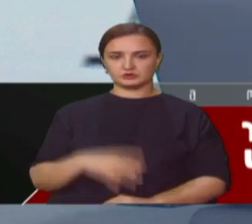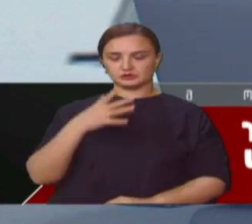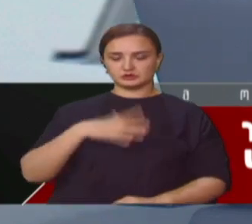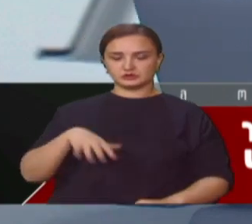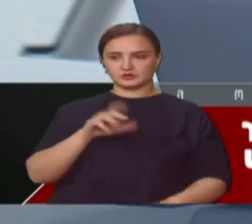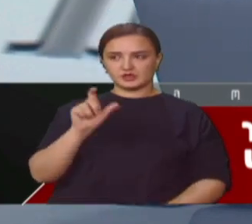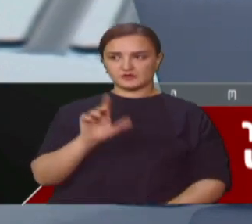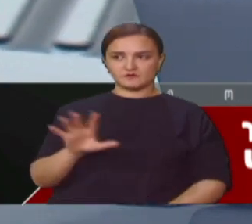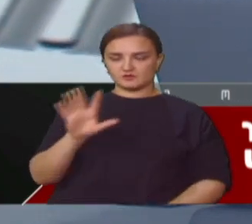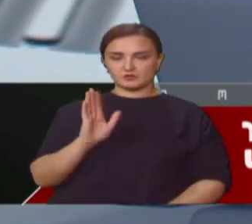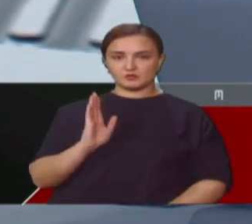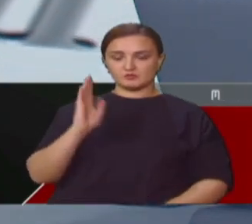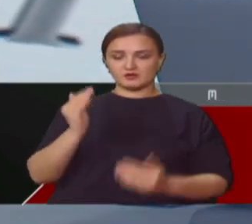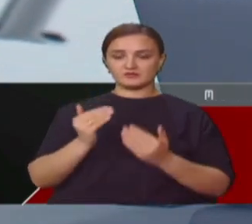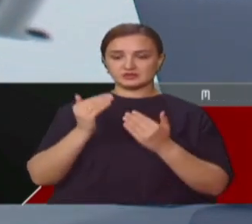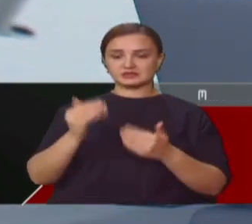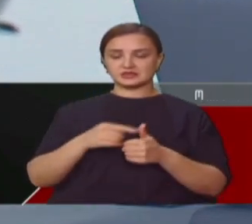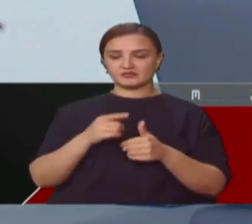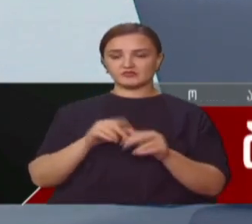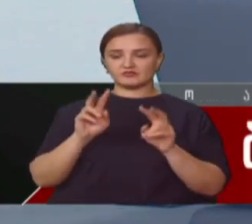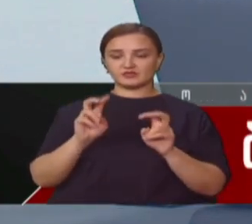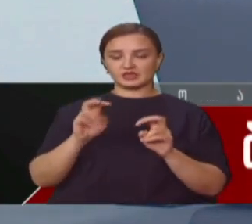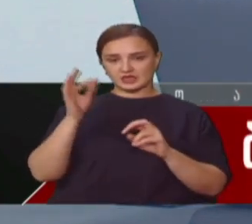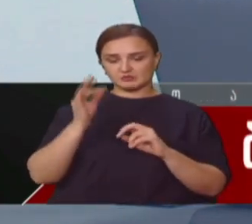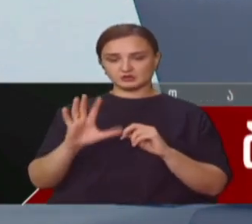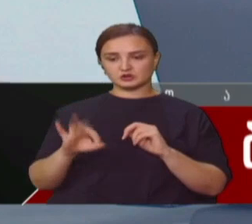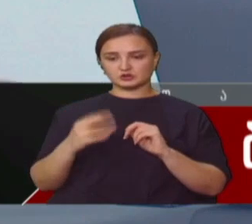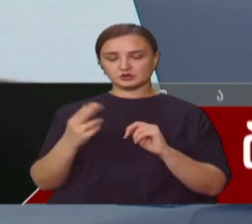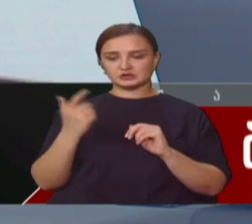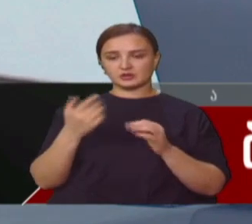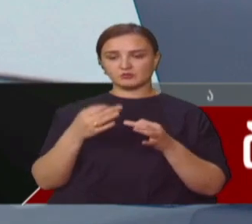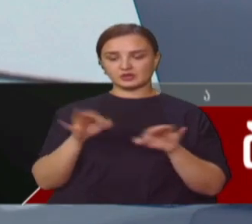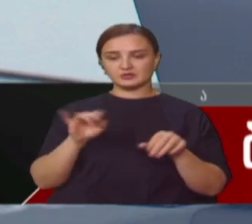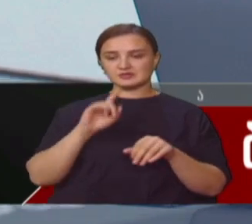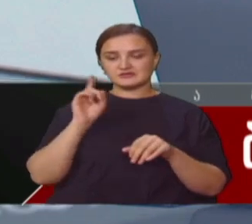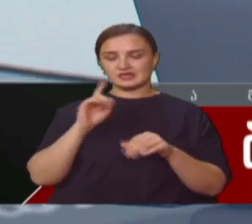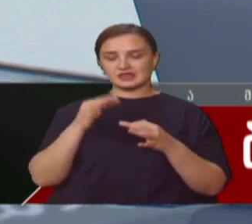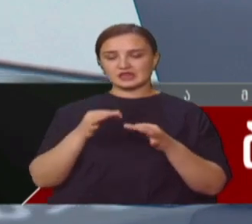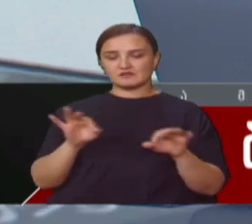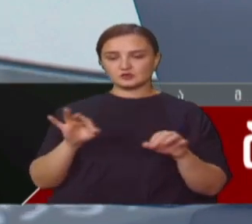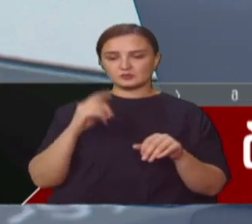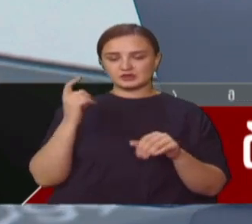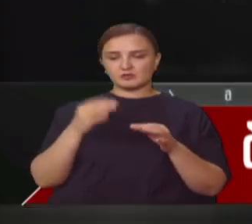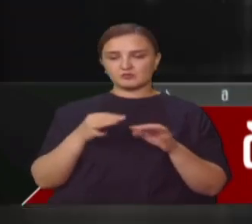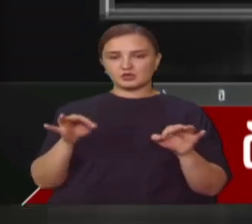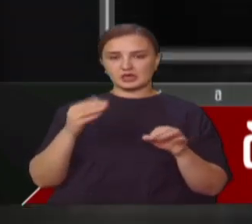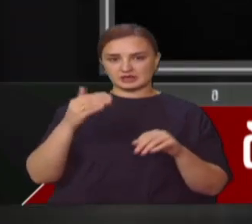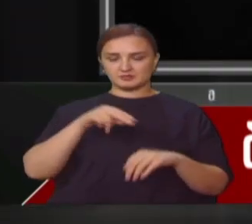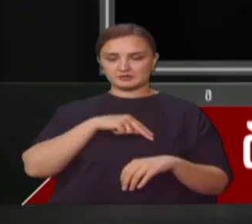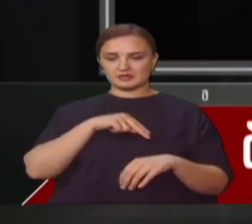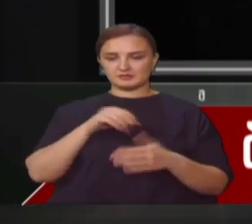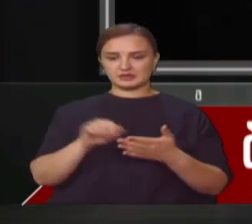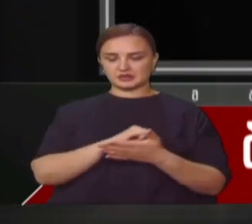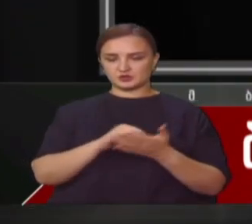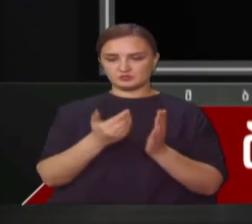საქართველოს ევროპული მომავლისთვის, ასე ქვია გერმანიის სოციალ-დემოკრატიული კავშირის მწვანეებისა და თავისუფალი დემოკრატების მიერ ბუნდესტაგისთვის წარდგენილ